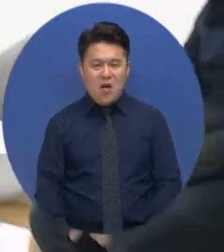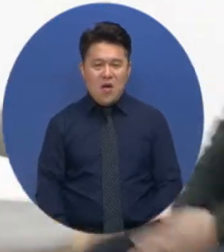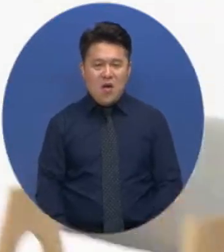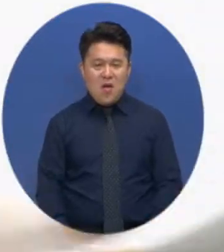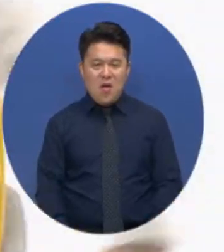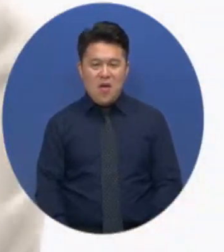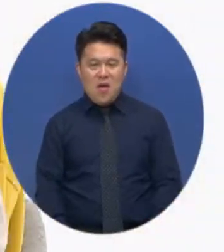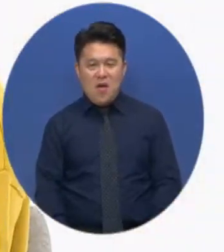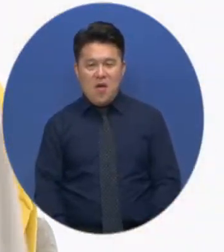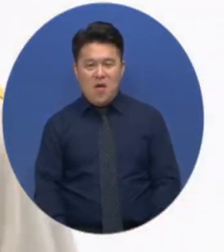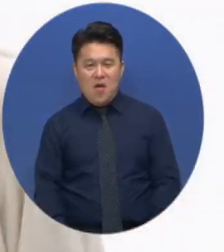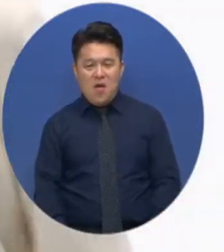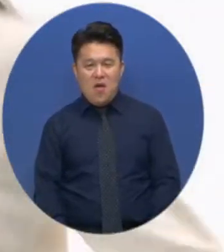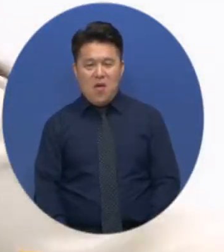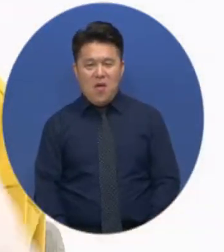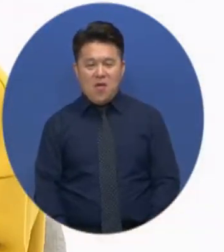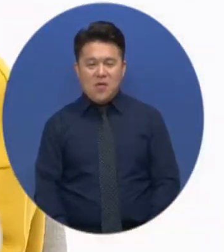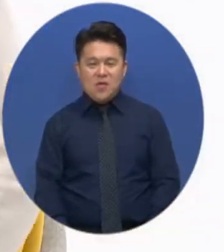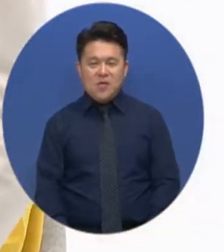야.